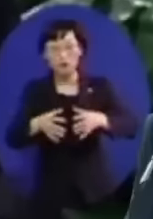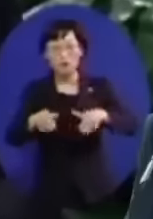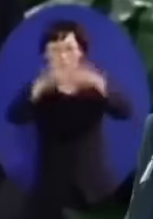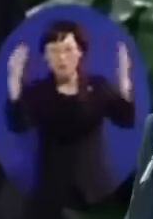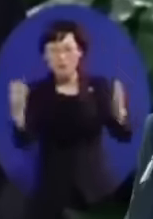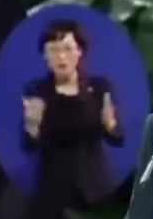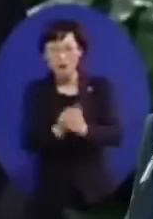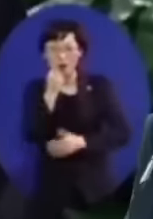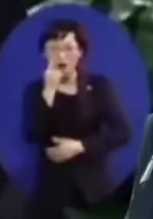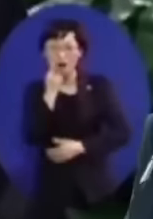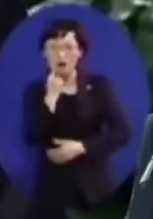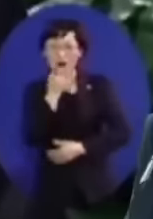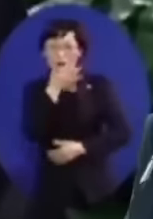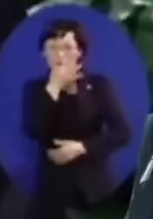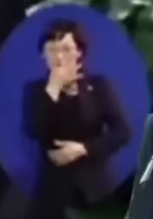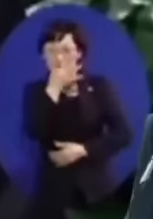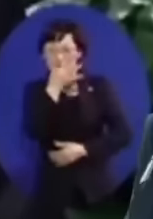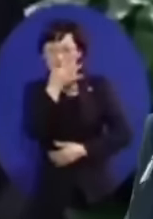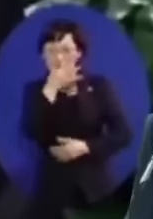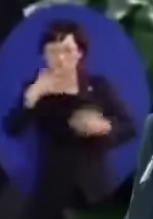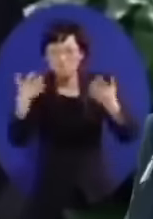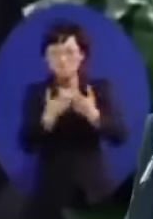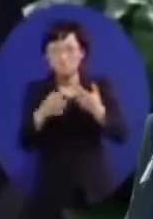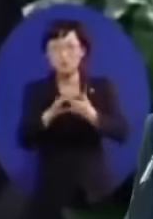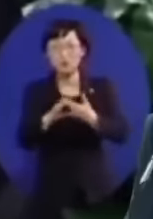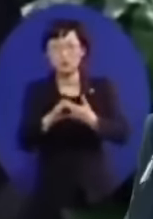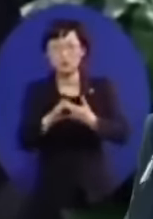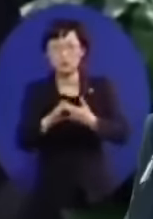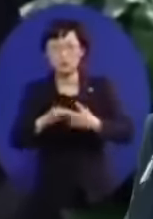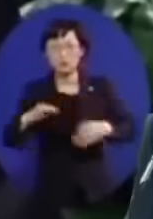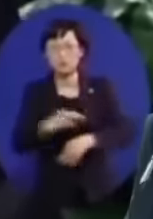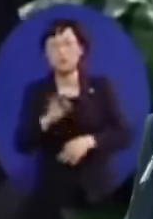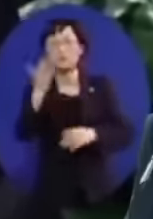전부 탐욕을 가지고 날뛰면 부정을 하지 않습니까?